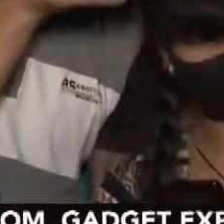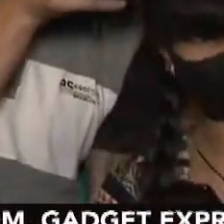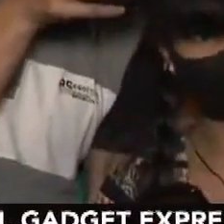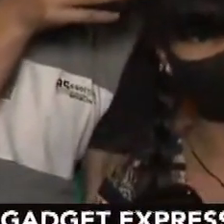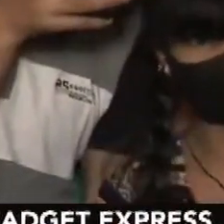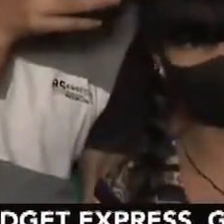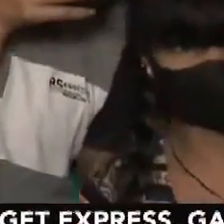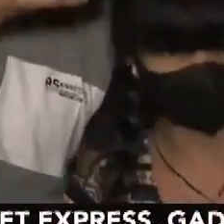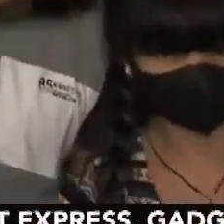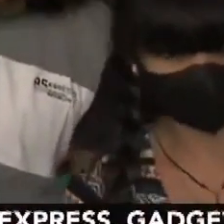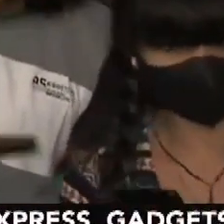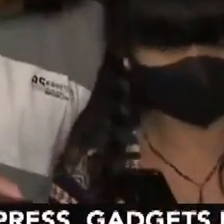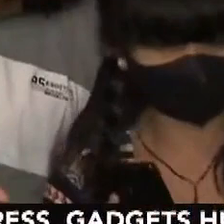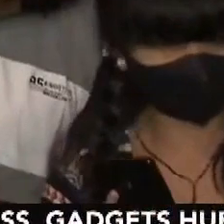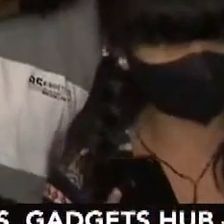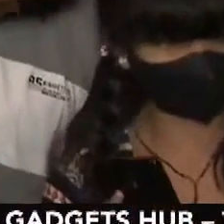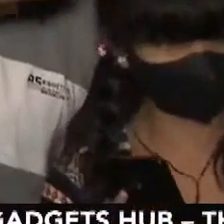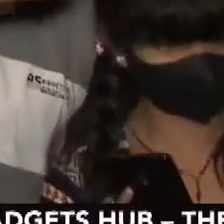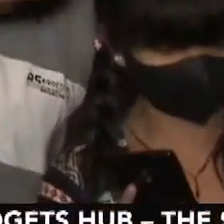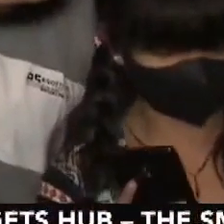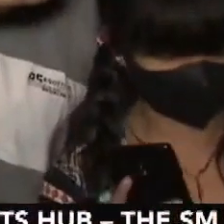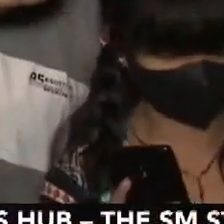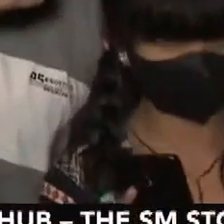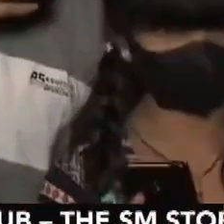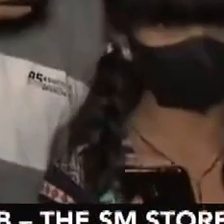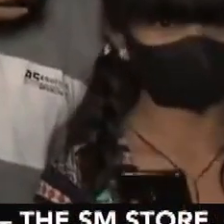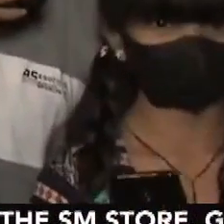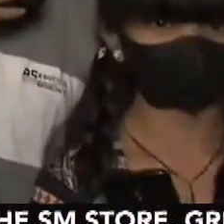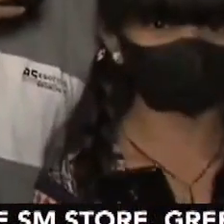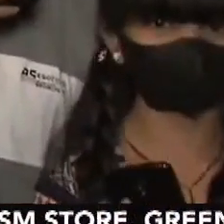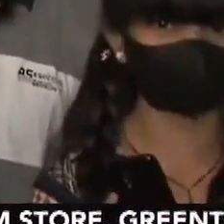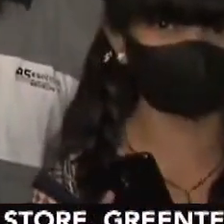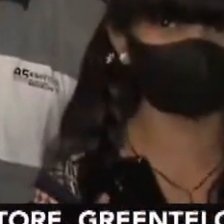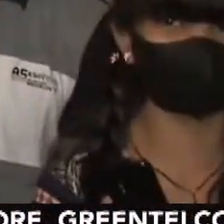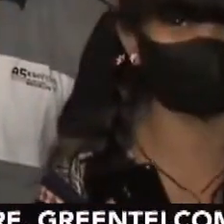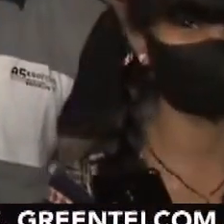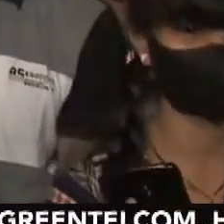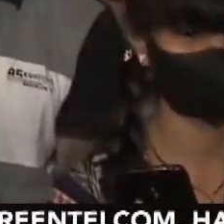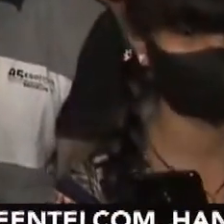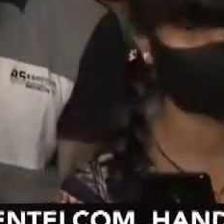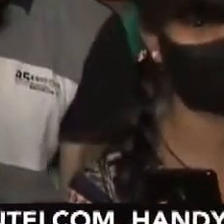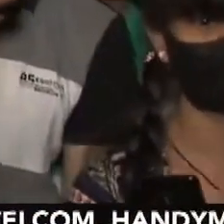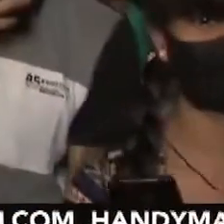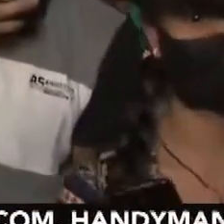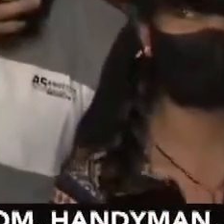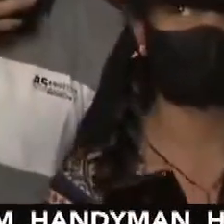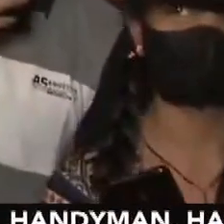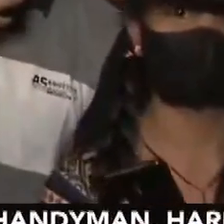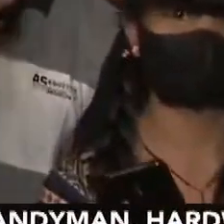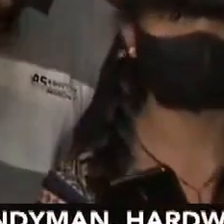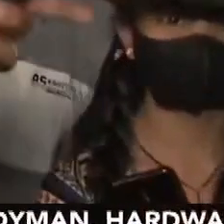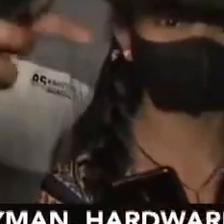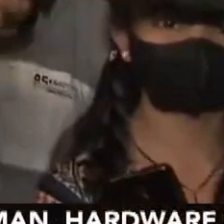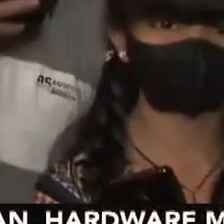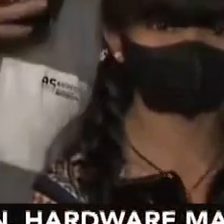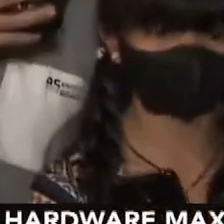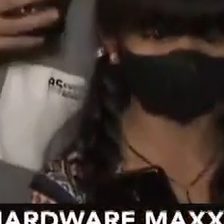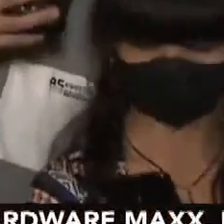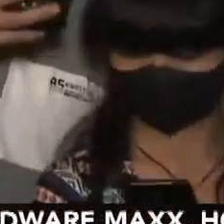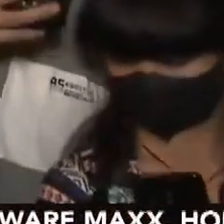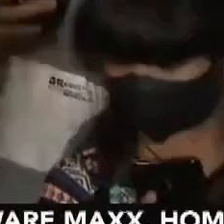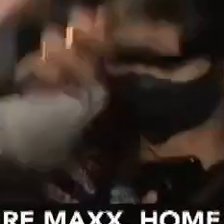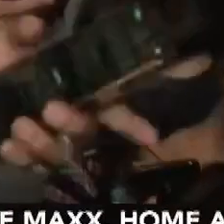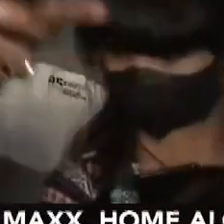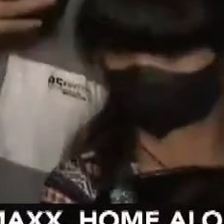magpapalipas ng nalalabing oras ng Pasko dito sa Luneta ngayon. Lalo kasabay yan ng